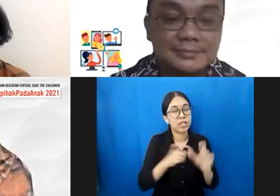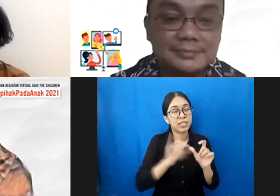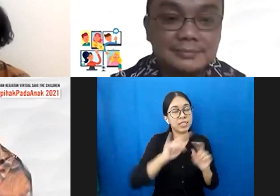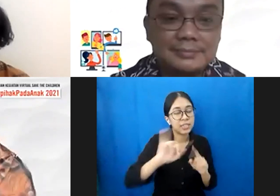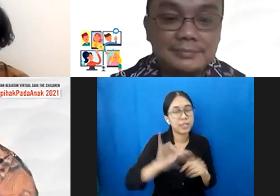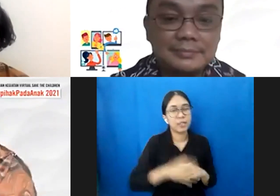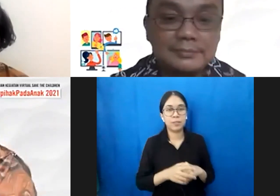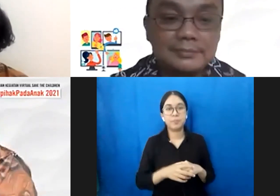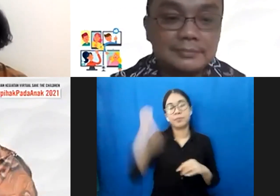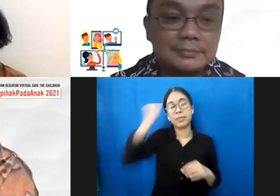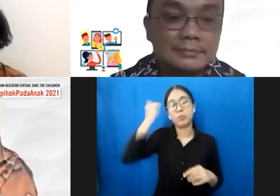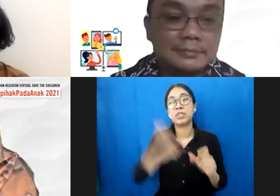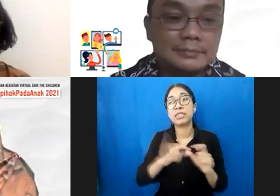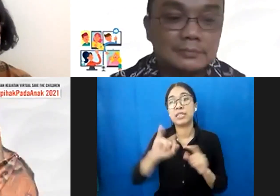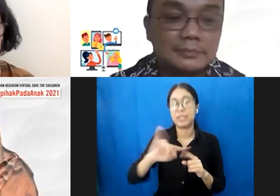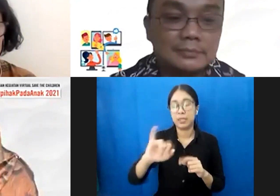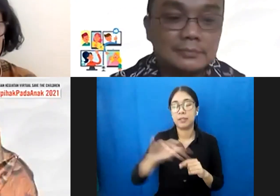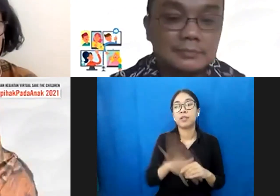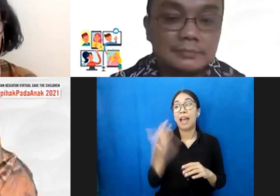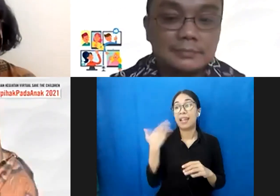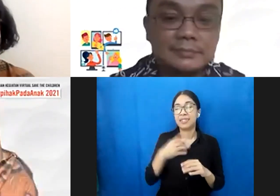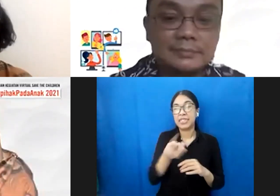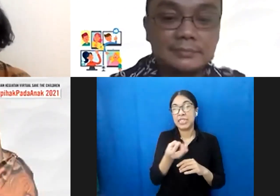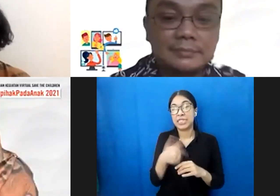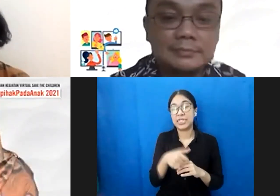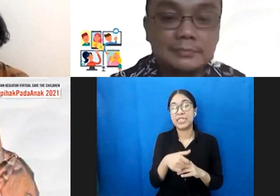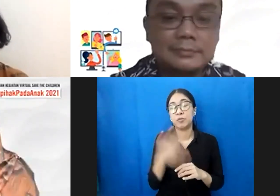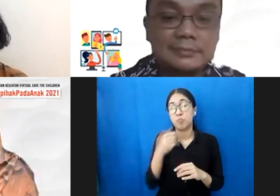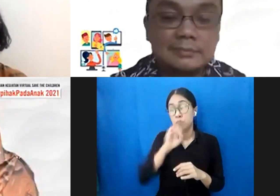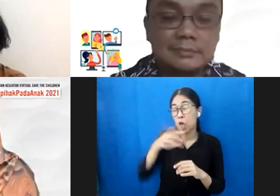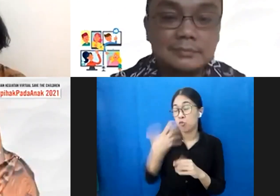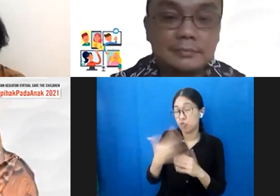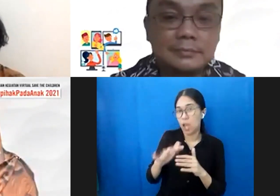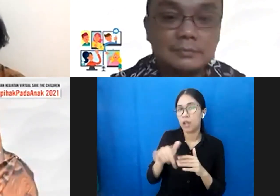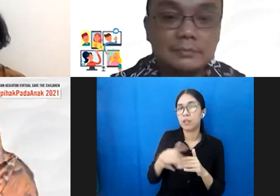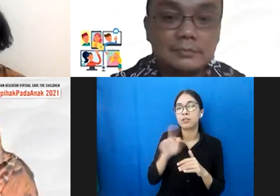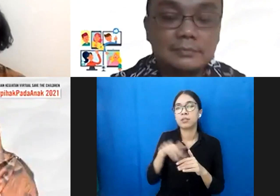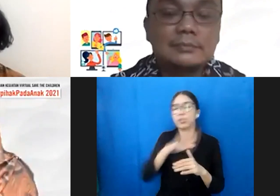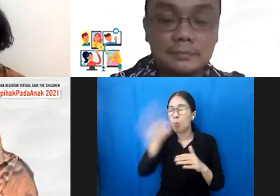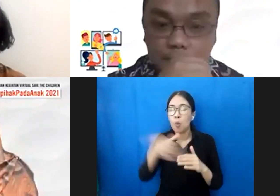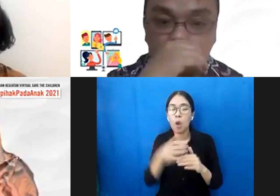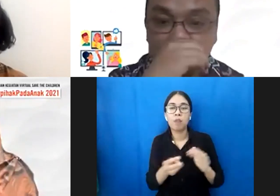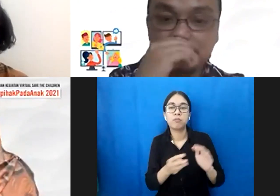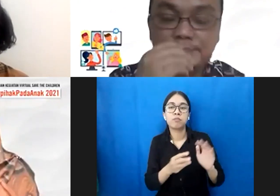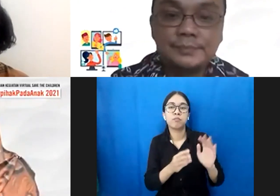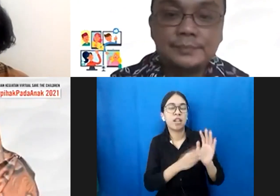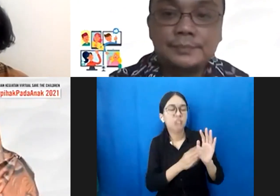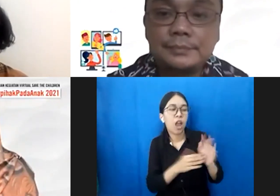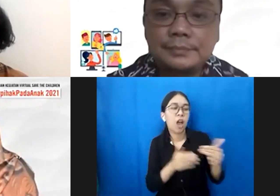sedikit saja. Jadi begini, tadi seperti sudah saya sampaikan tadi bahwa di balik segala musibah ya atau segala hal-hal